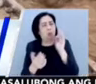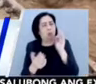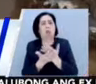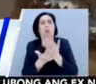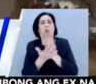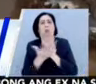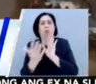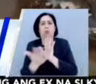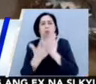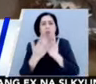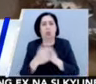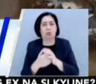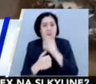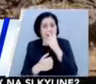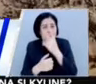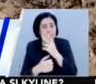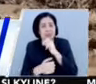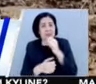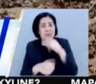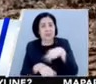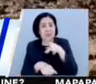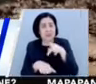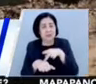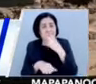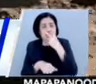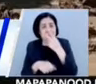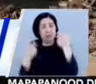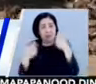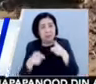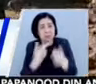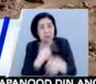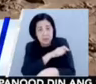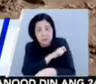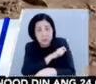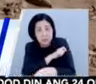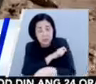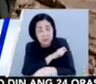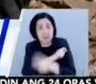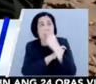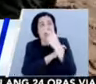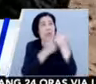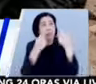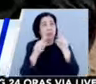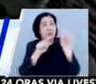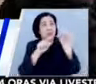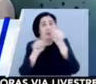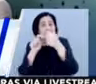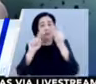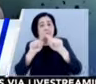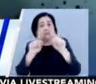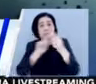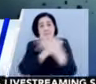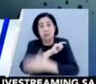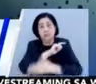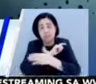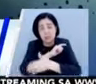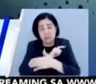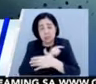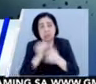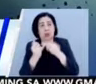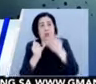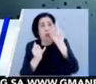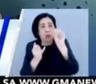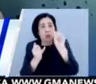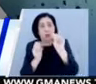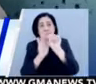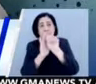tigan ninyo hindi lamang dito Nakita niyo ba yung nangyari sa Espanya Nakita niyo ba yung mga nangyayari sa iba't ibang lugar sa States yung mga nangyayari